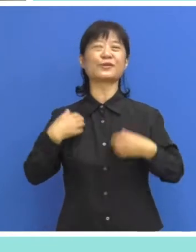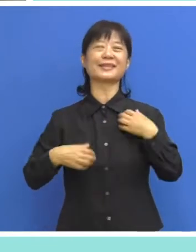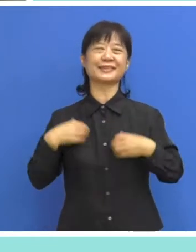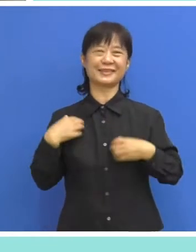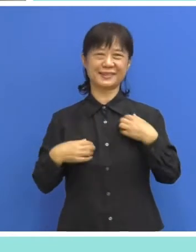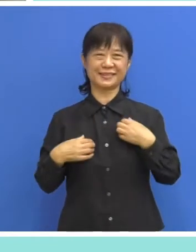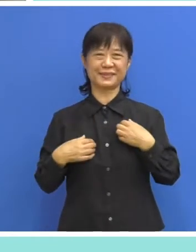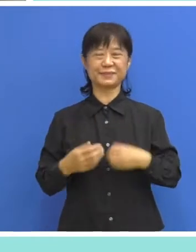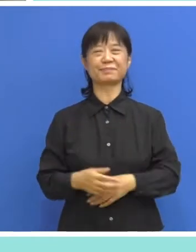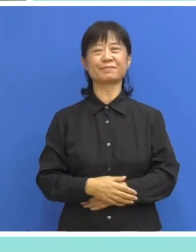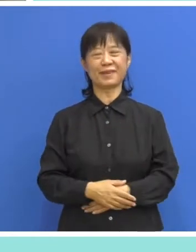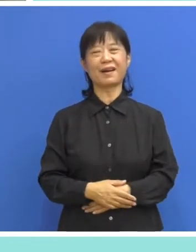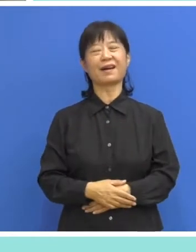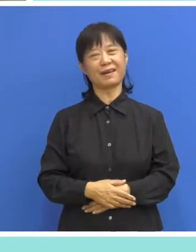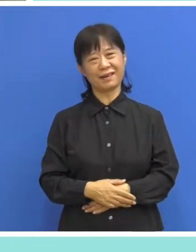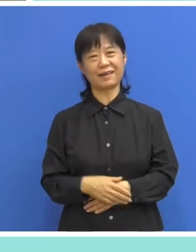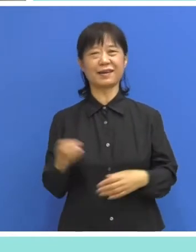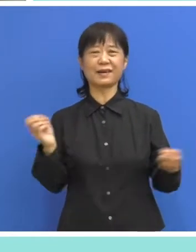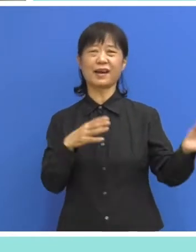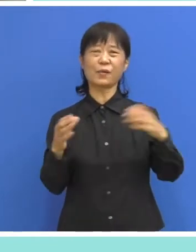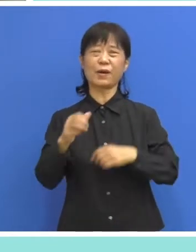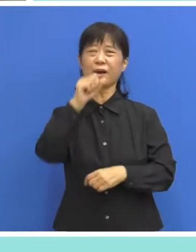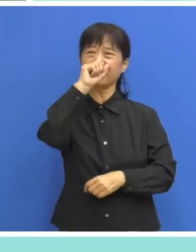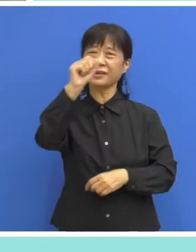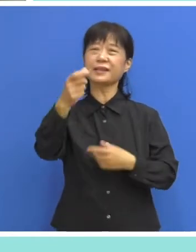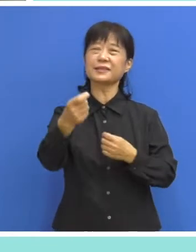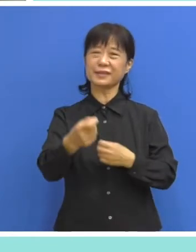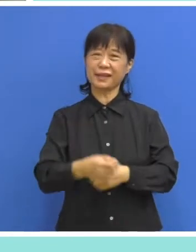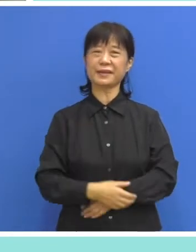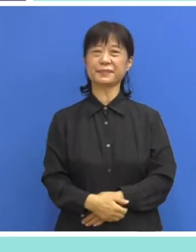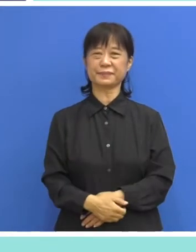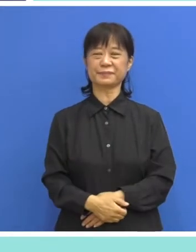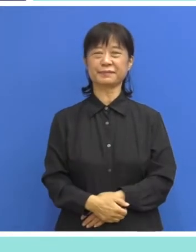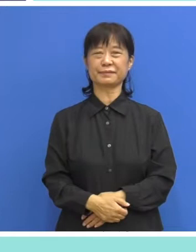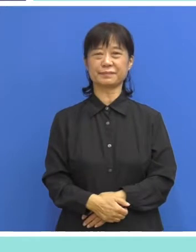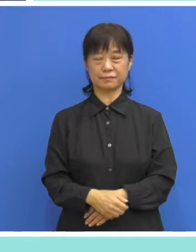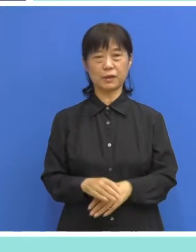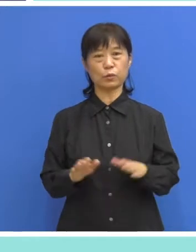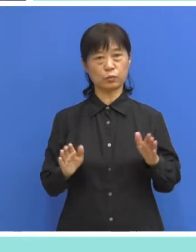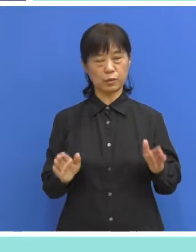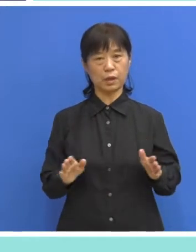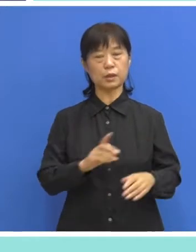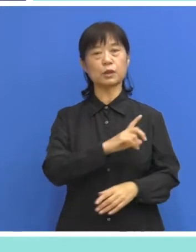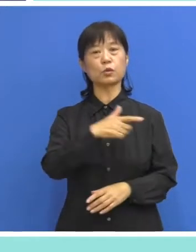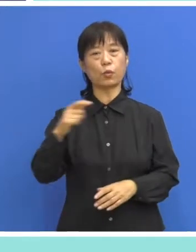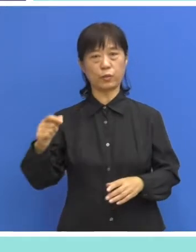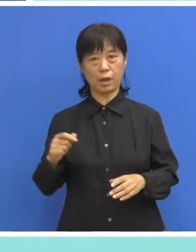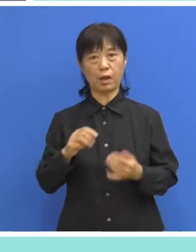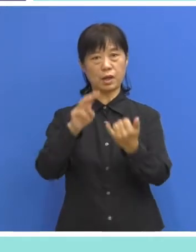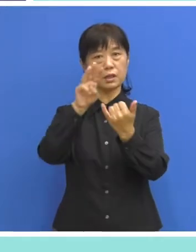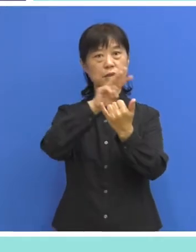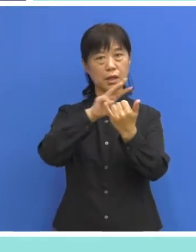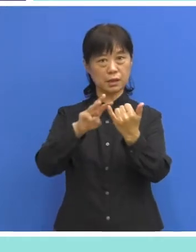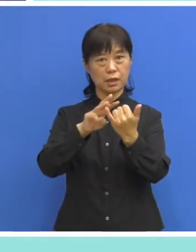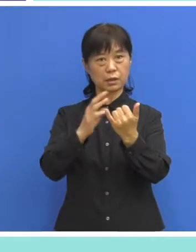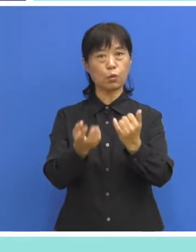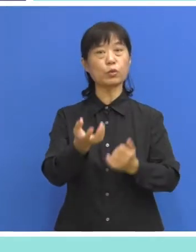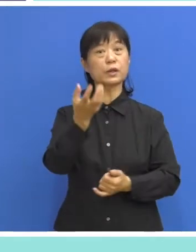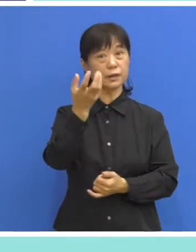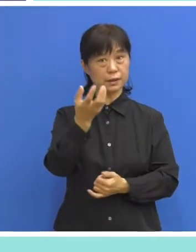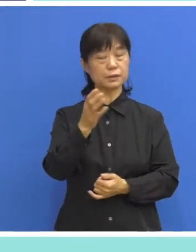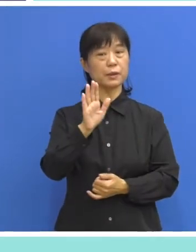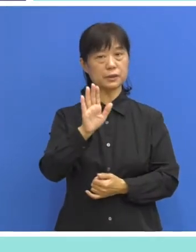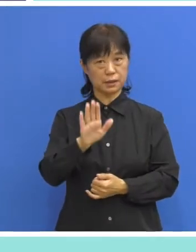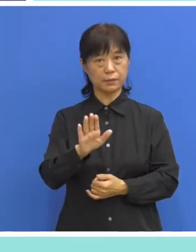ございます。やっぱり対話をするっていうのはそうですね、いいですね、 大事ですね。はい、この間、いろいろ災害があったりということでしたけ